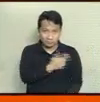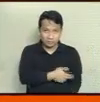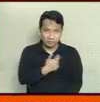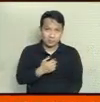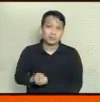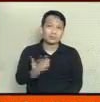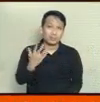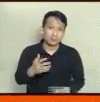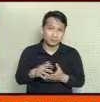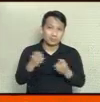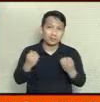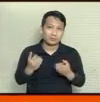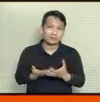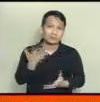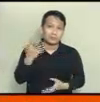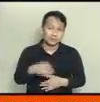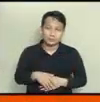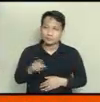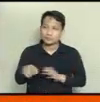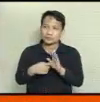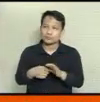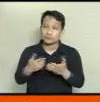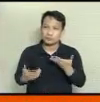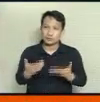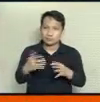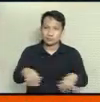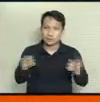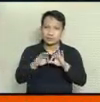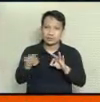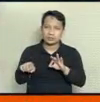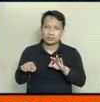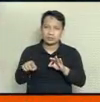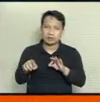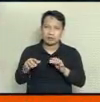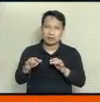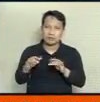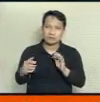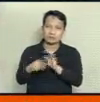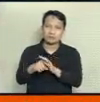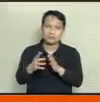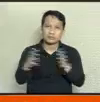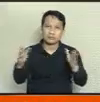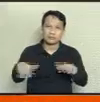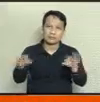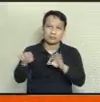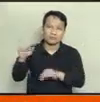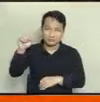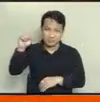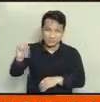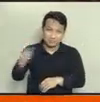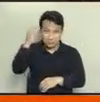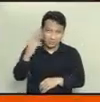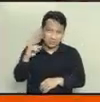magastos. Aminado ang grupo ng travel agency sa bansa na malaki ang magiging epekto ng travel ban, lalo't isa ang South Korea sa madalas puntahan ng